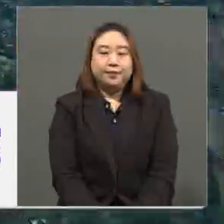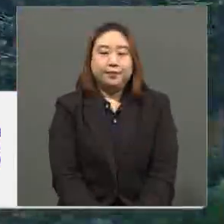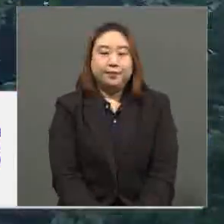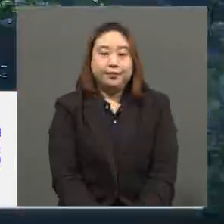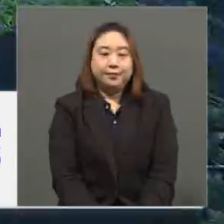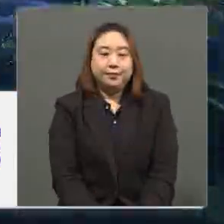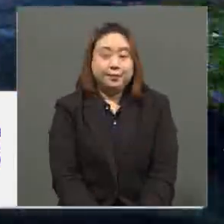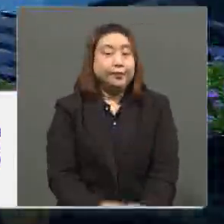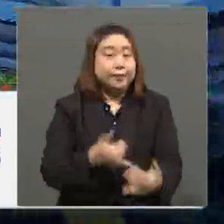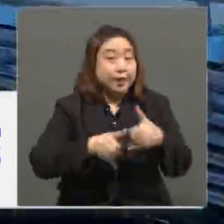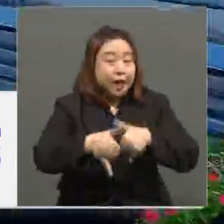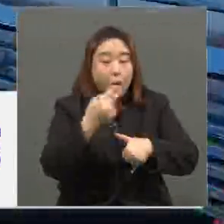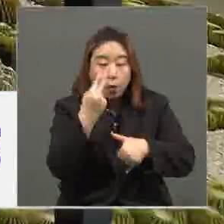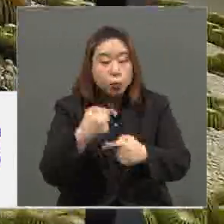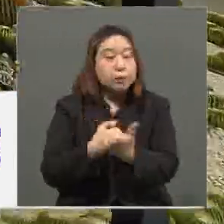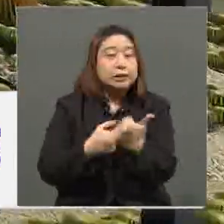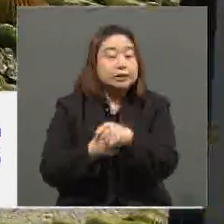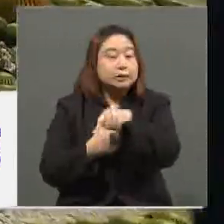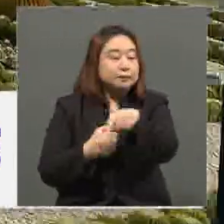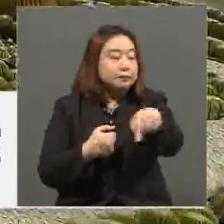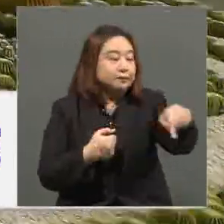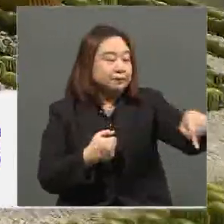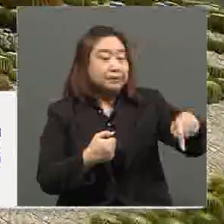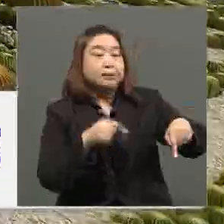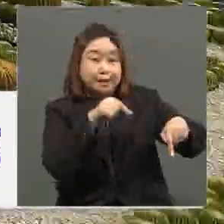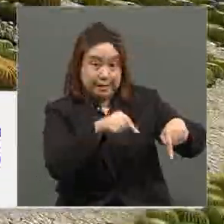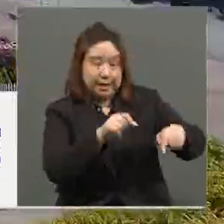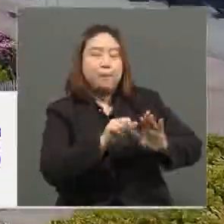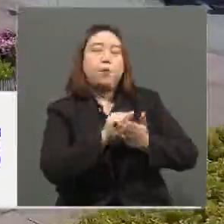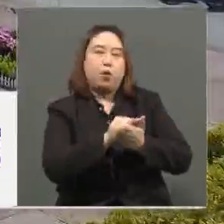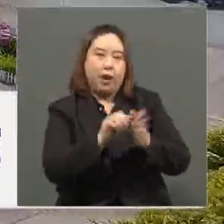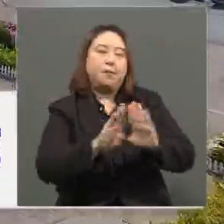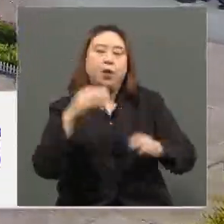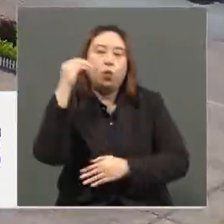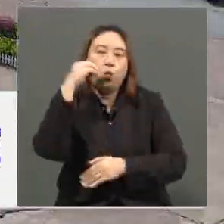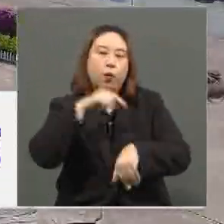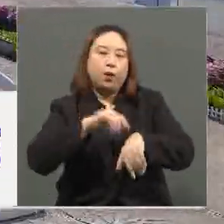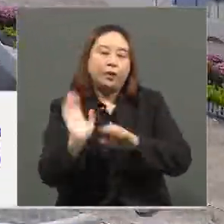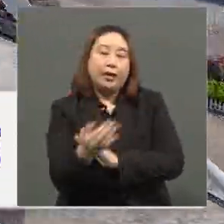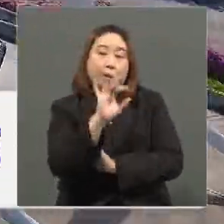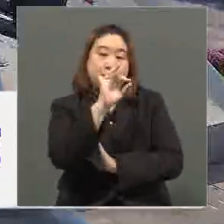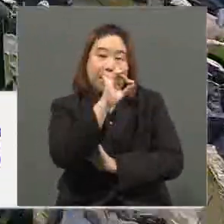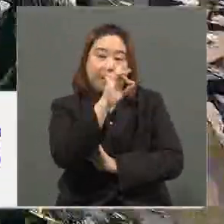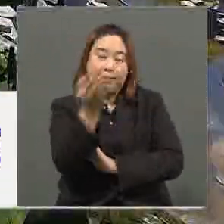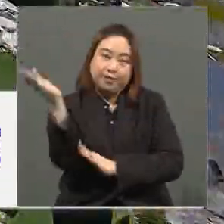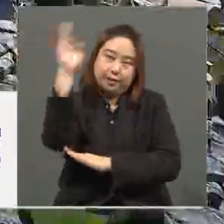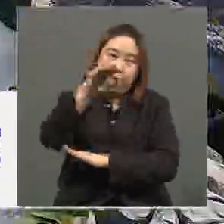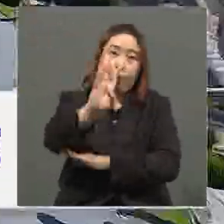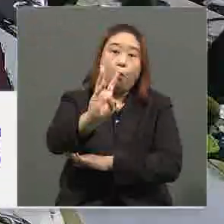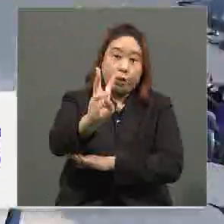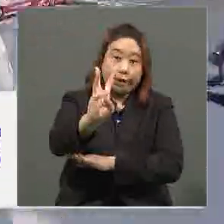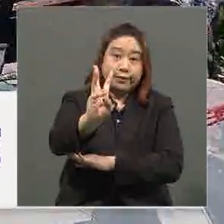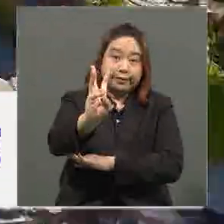ส่วนการเข้าชมในโซนอื่นๆภายในสวนนงนุชพัทยานะครับก็เปิดให้บริการทุกวันตั้งแต่8นไปจนถึง 18:00น